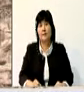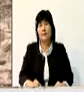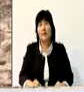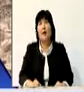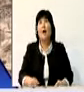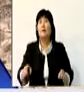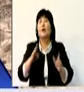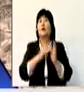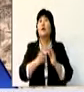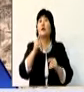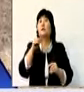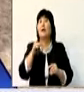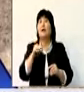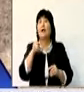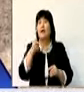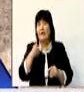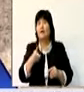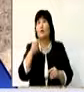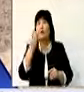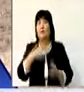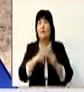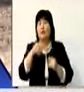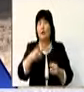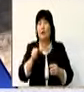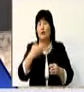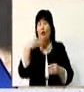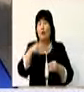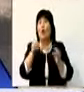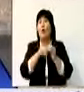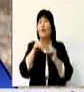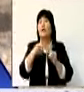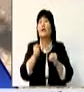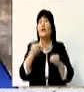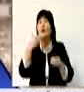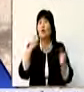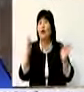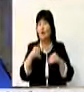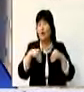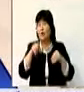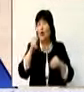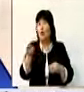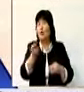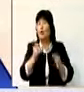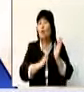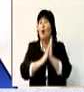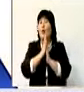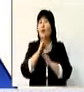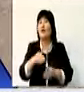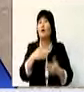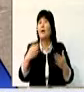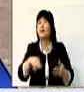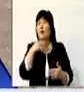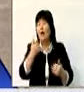бойынша 91 мың гектарға сыр салысы егілсе, биыл күріштік көлемі 10 мың гектарға азайған. Бұл ретте диқандар тұқымның өнімділігіне баса мән